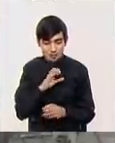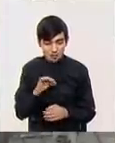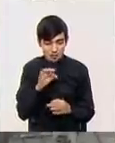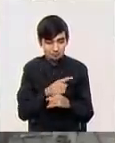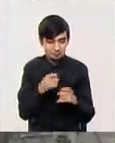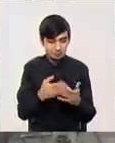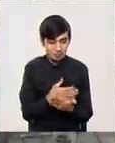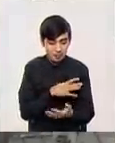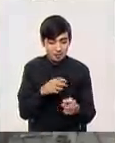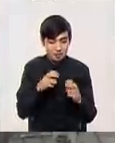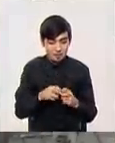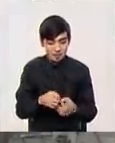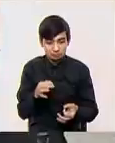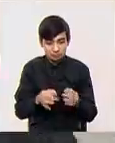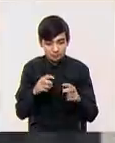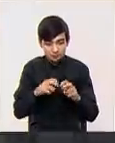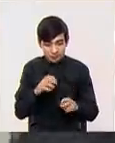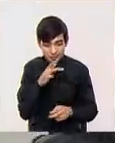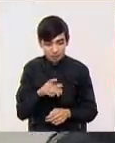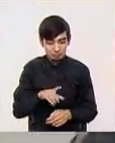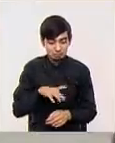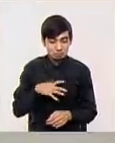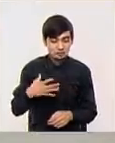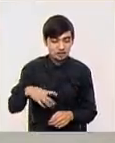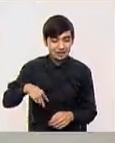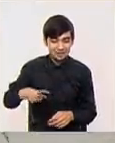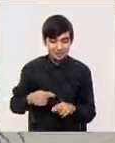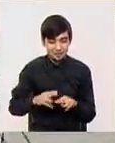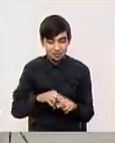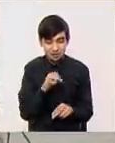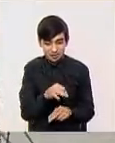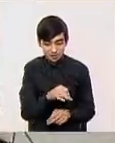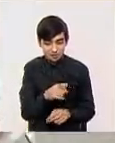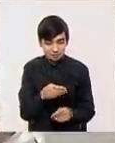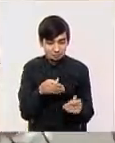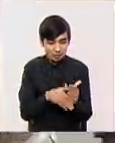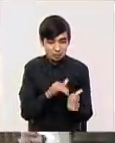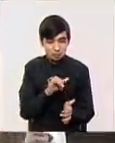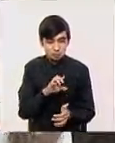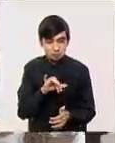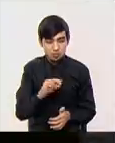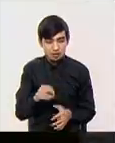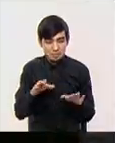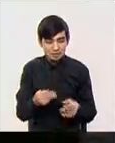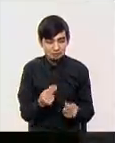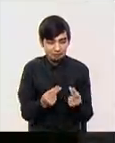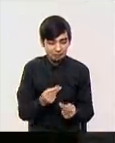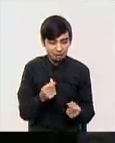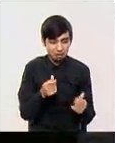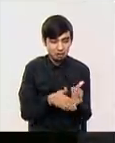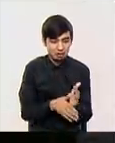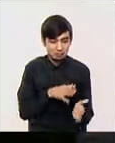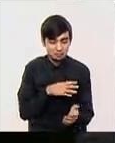таратты. Тергеу барысында экс-қаржы директоры қомақты соманы букмекерлік кеңселерге салып ұтылғанын айтқан. Мен